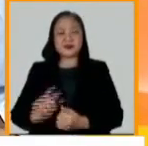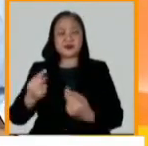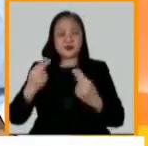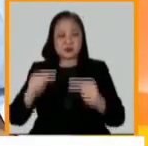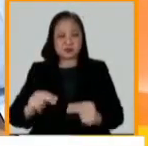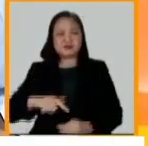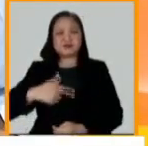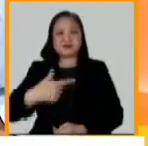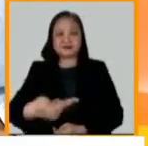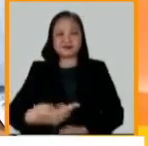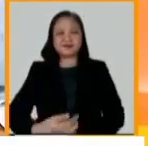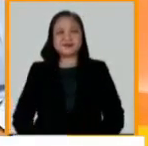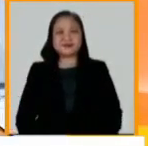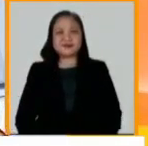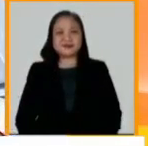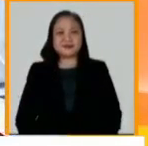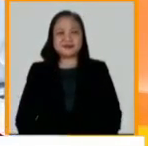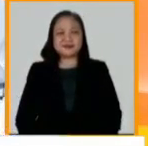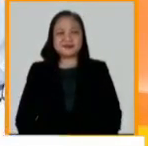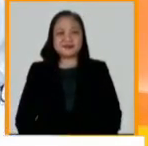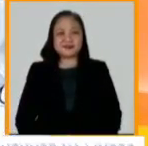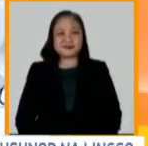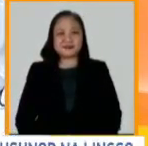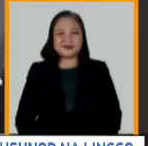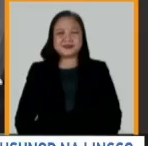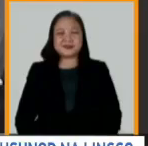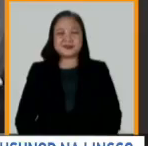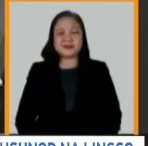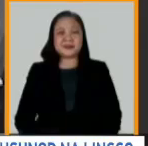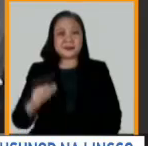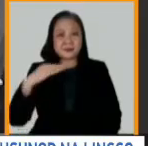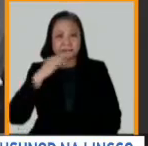ng GMA Regional TV, Balitang Bicolandia.